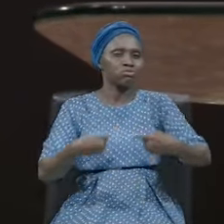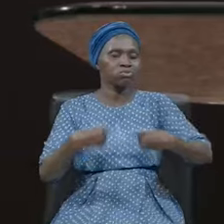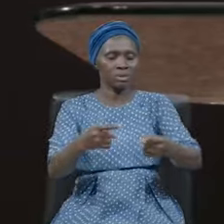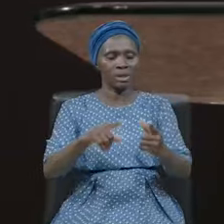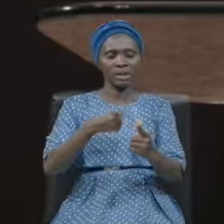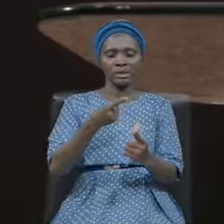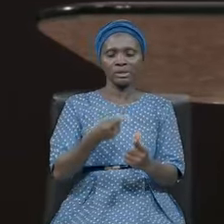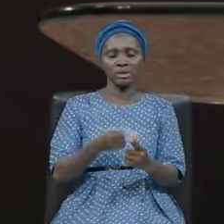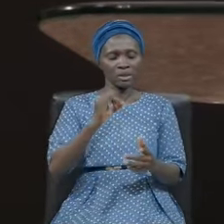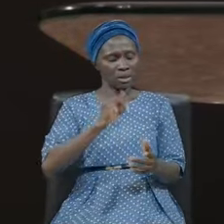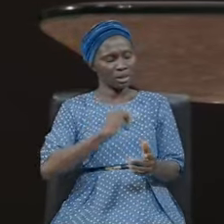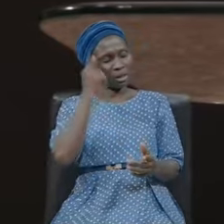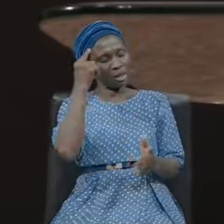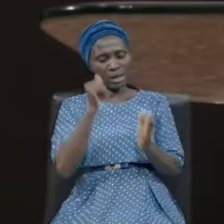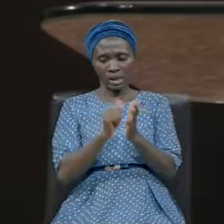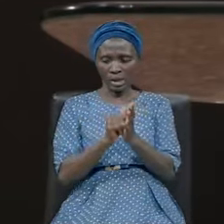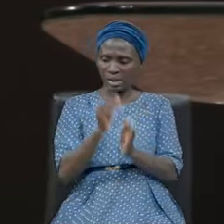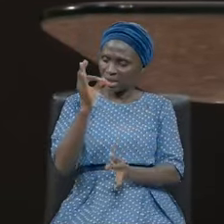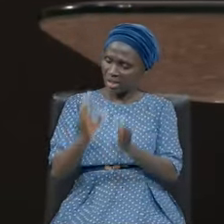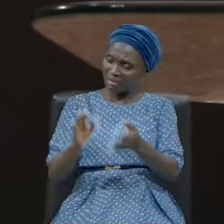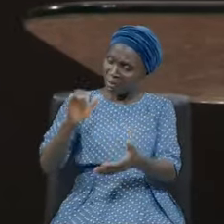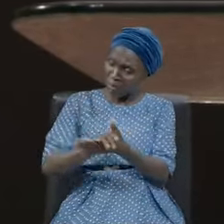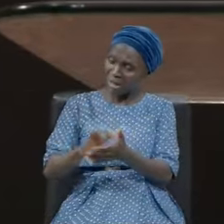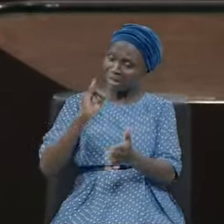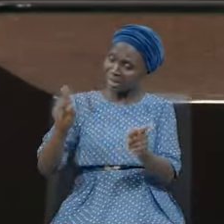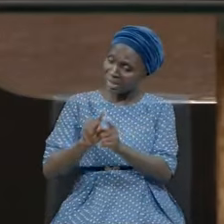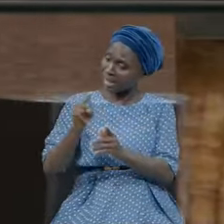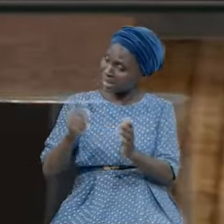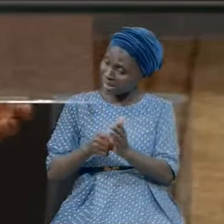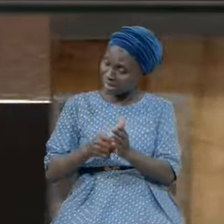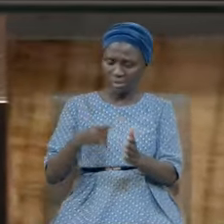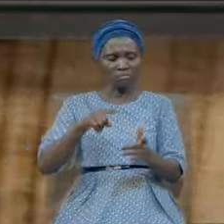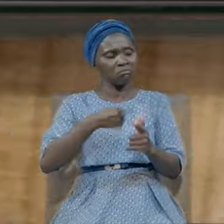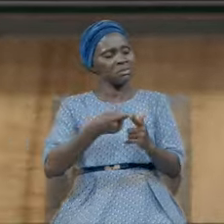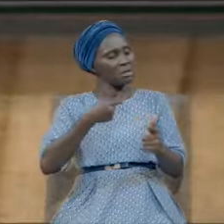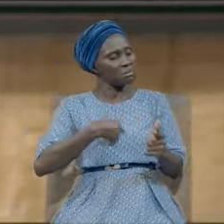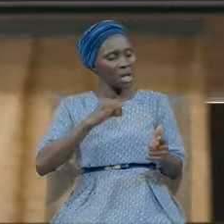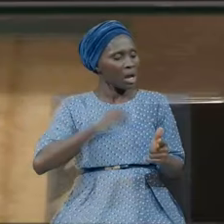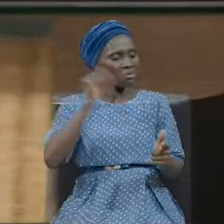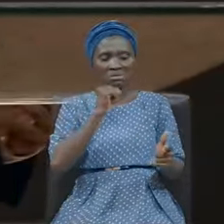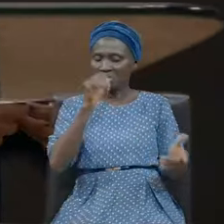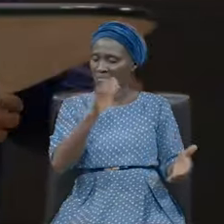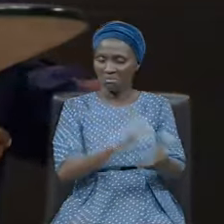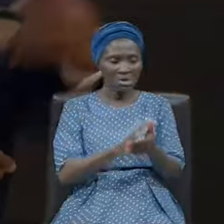vais pas avoir un tel mariage. Je n'étais pas né de nouveau. Puis ma maman